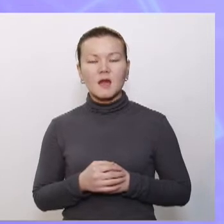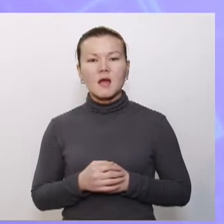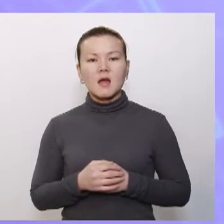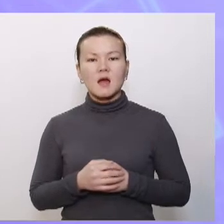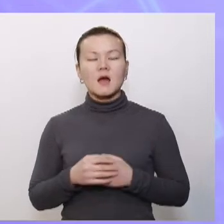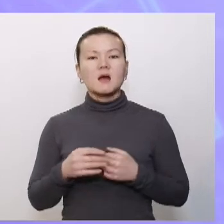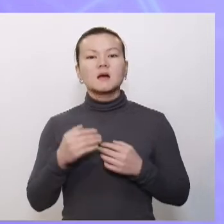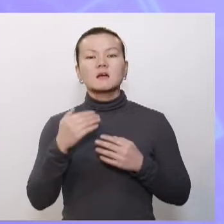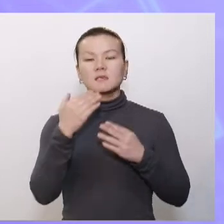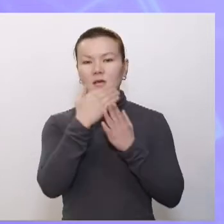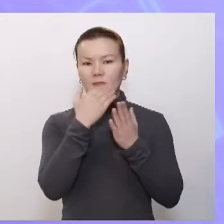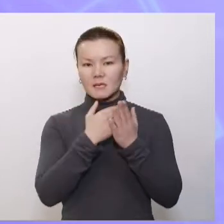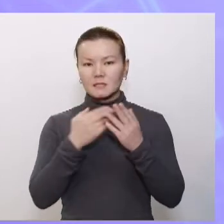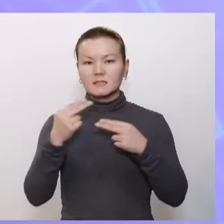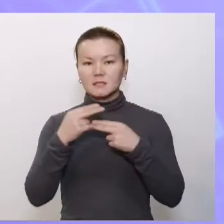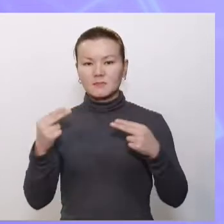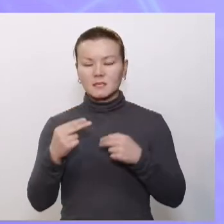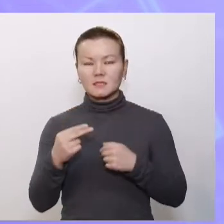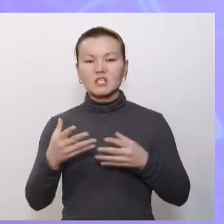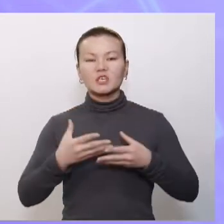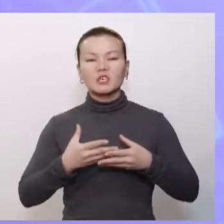Сабактын темасы жаз мезгили.